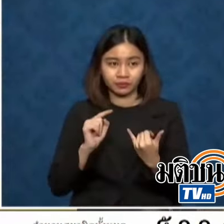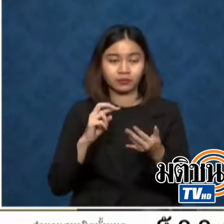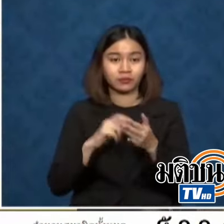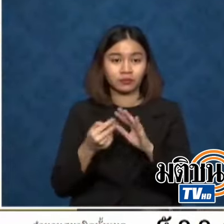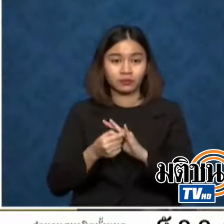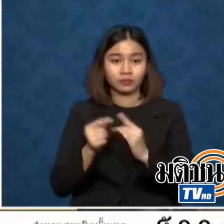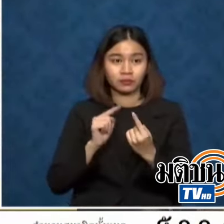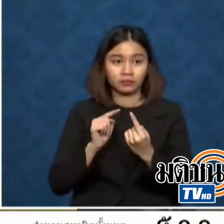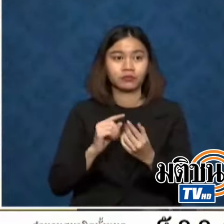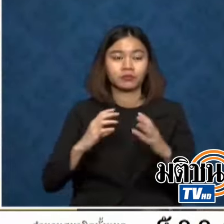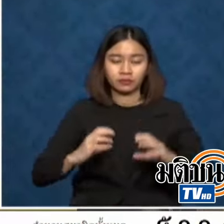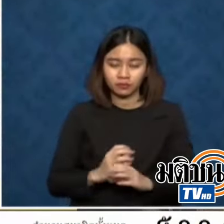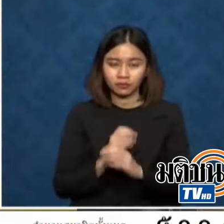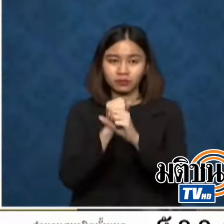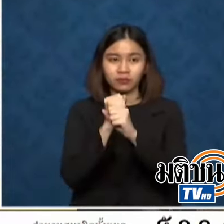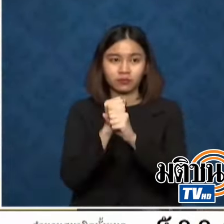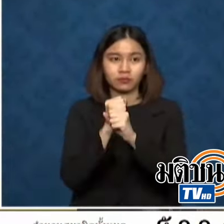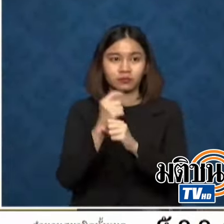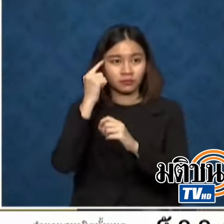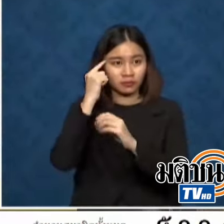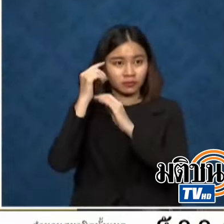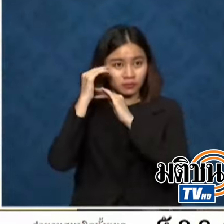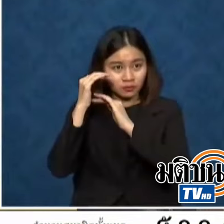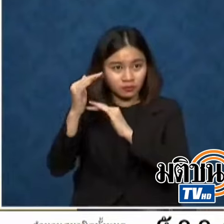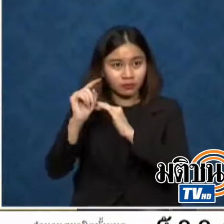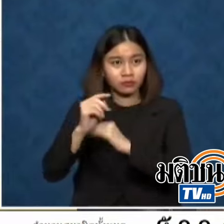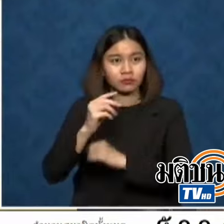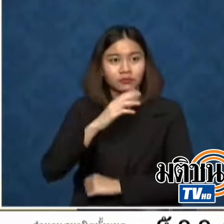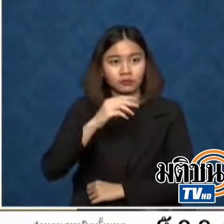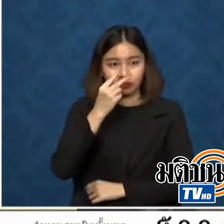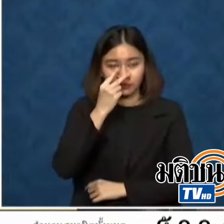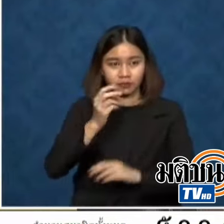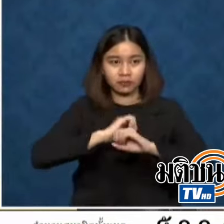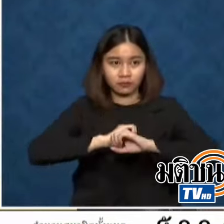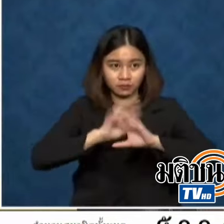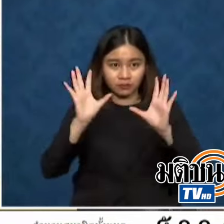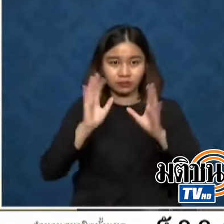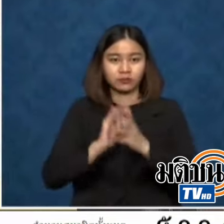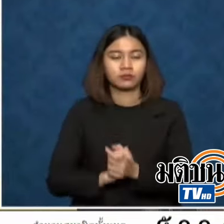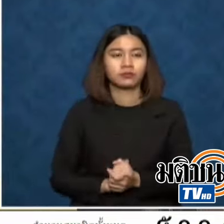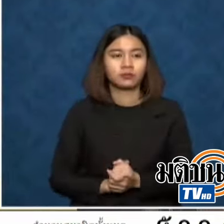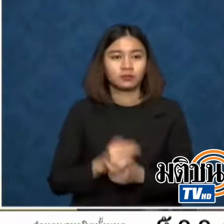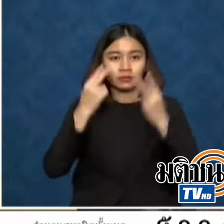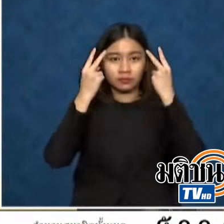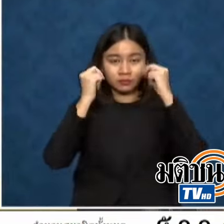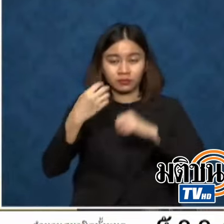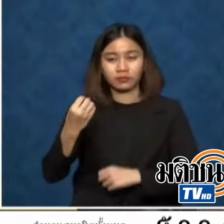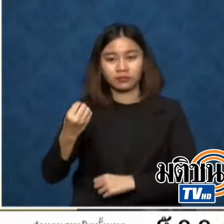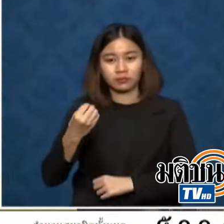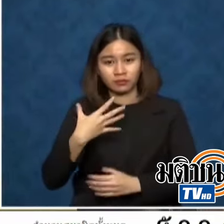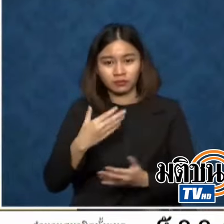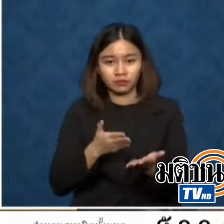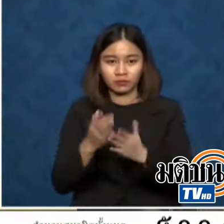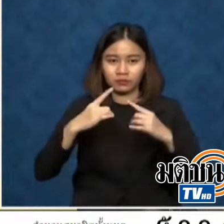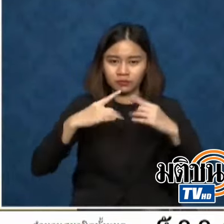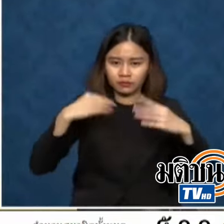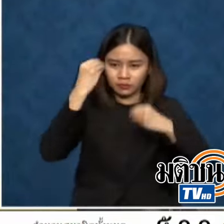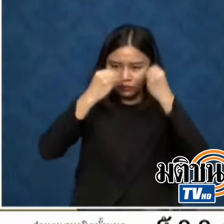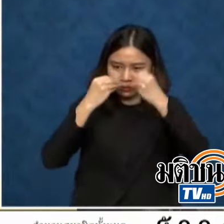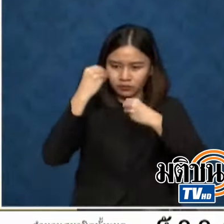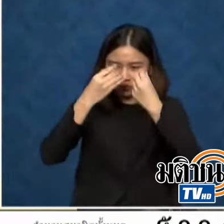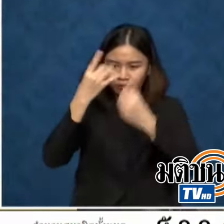การเก็บตกนะครับท่านประธานก็หวังว่าพอจะเห็นภาพนะครับว่าเอ่อที่ท่านนายกบอกว่าฝ่ายคงงก็งงเรื่องอะไรนะครับ